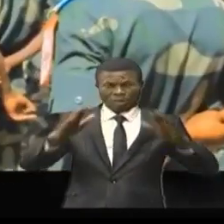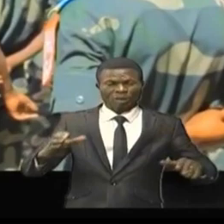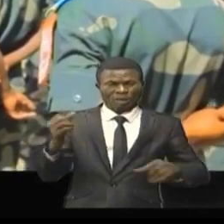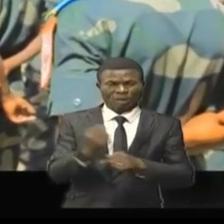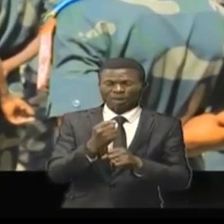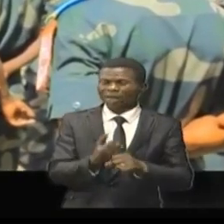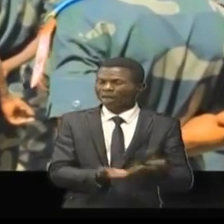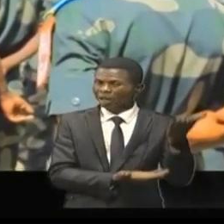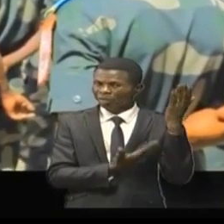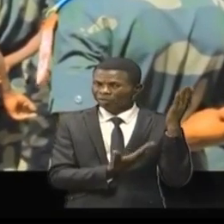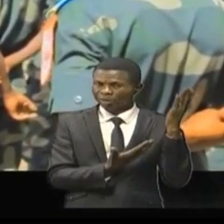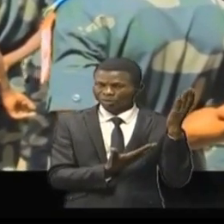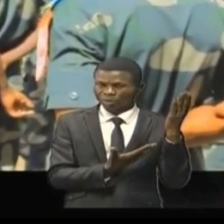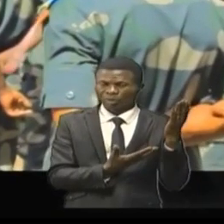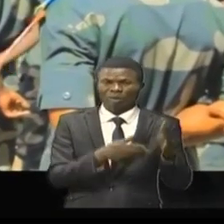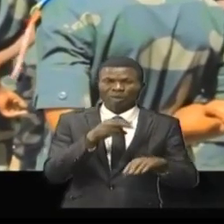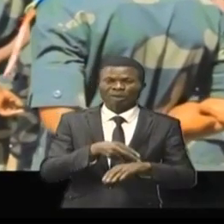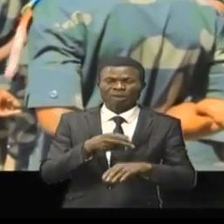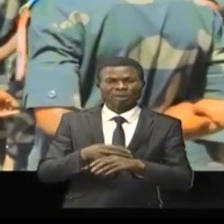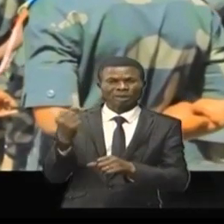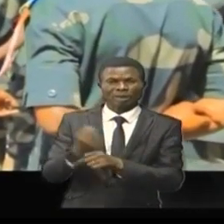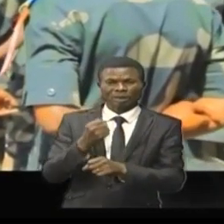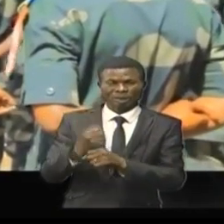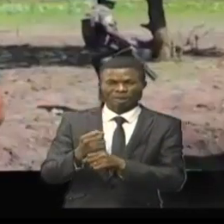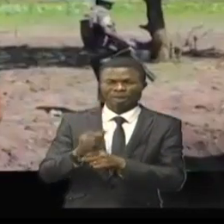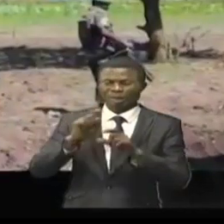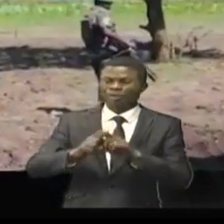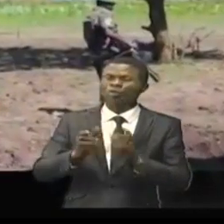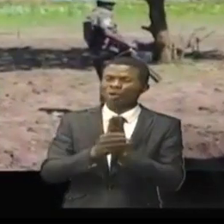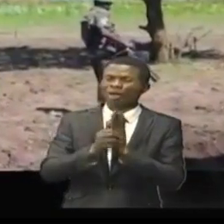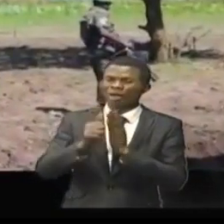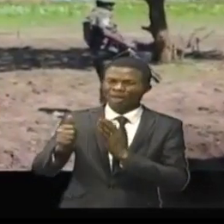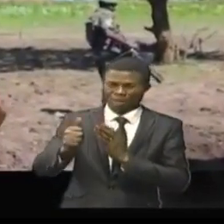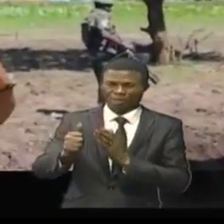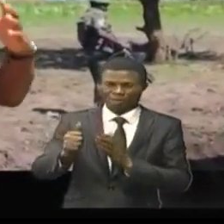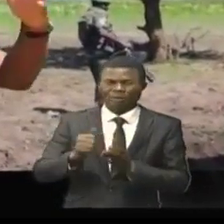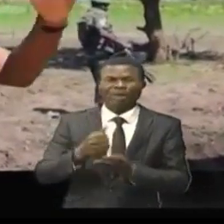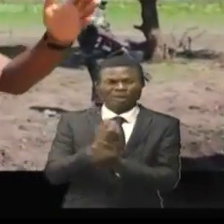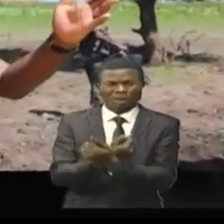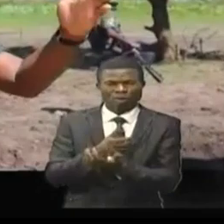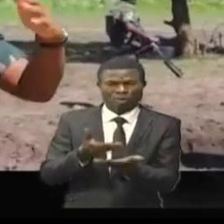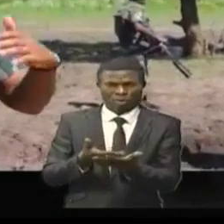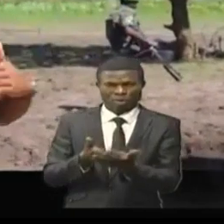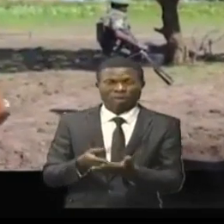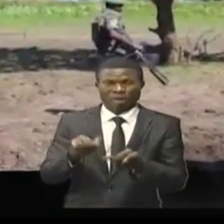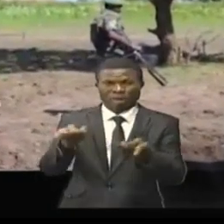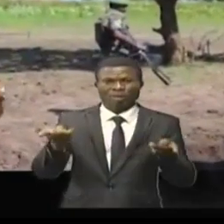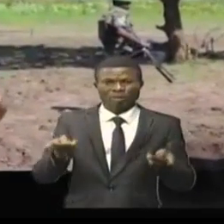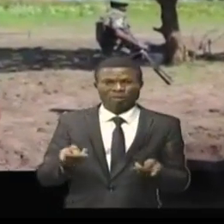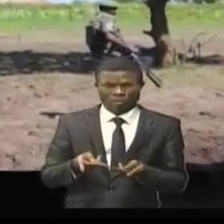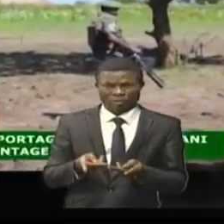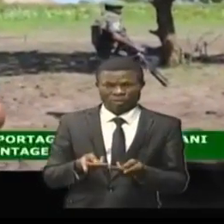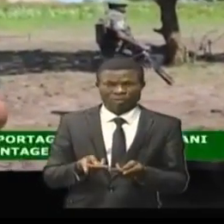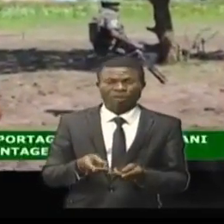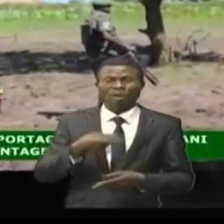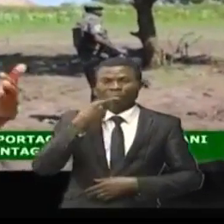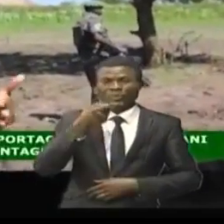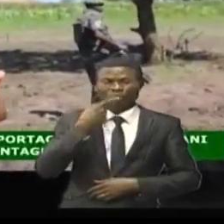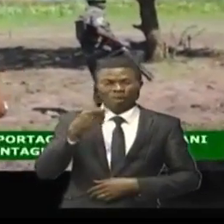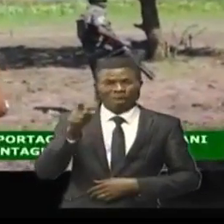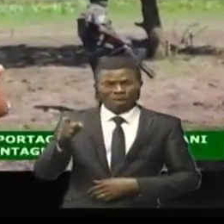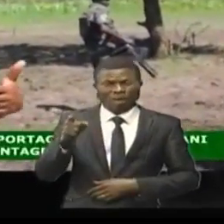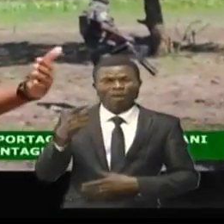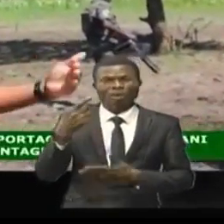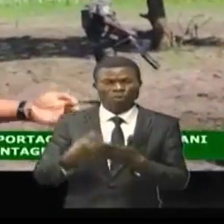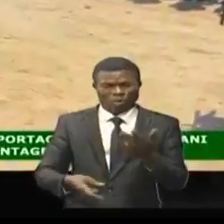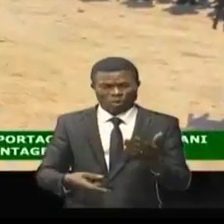rôle important pendant les opérations doit être caractérisée par la discipline sur terrain, a martelé le gouverneur militaire